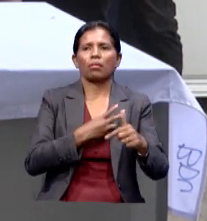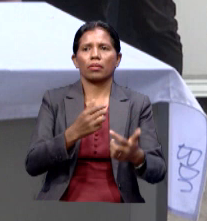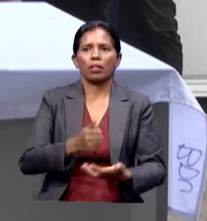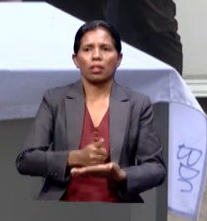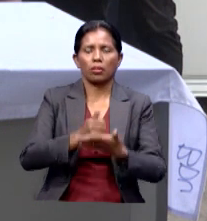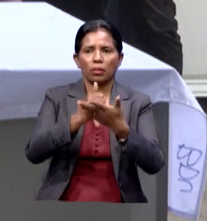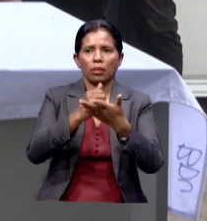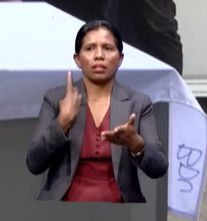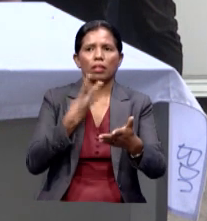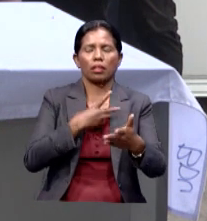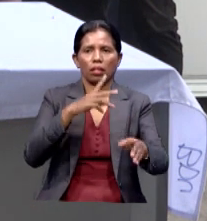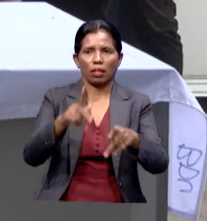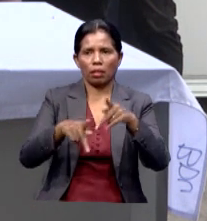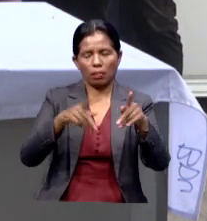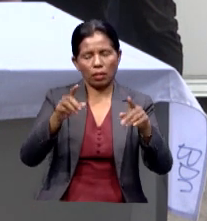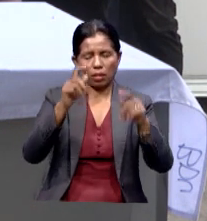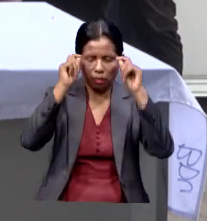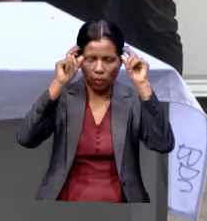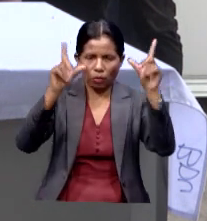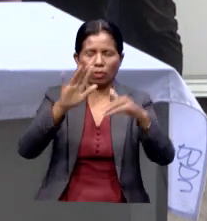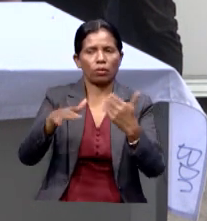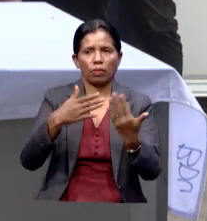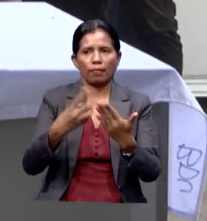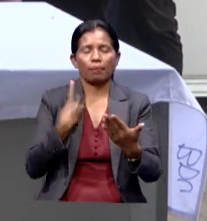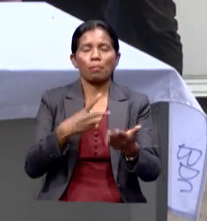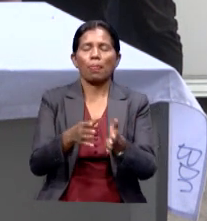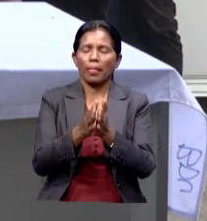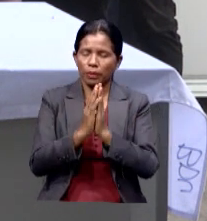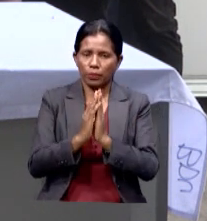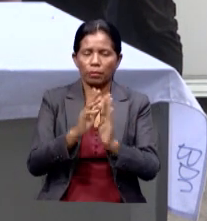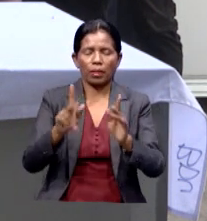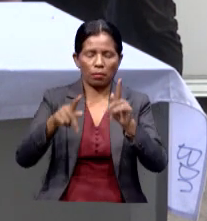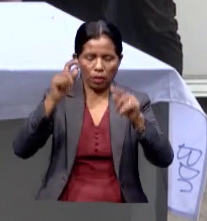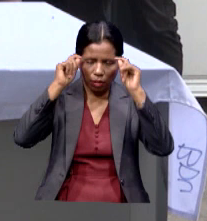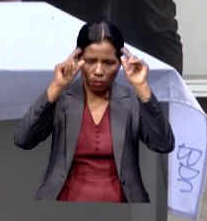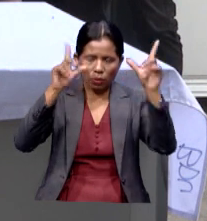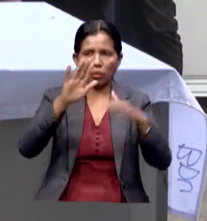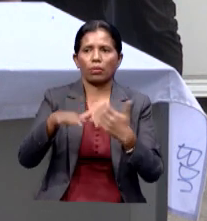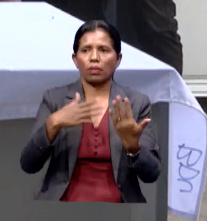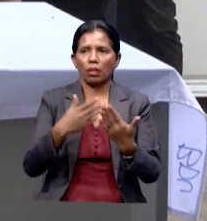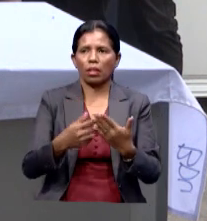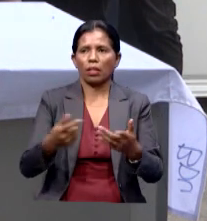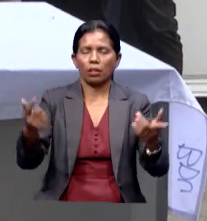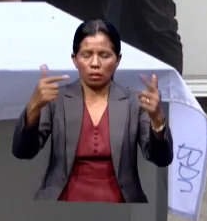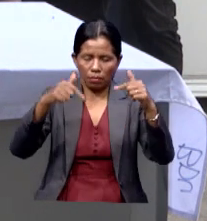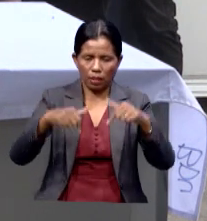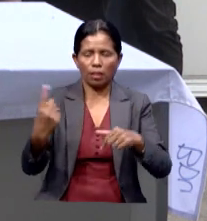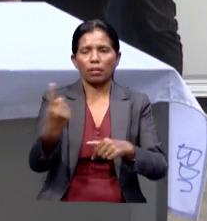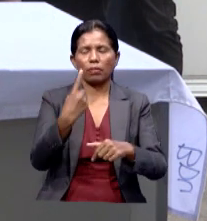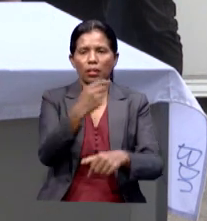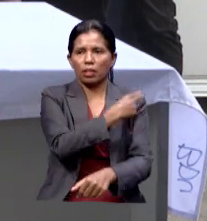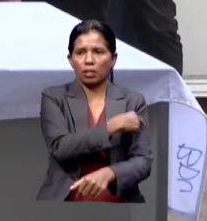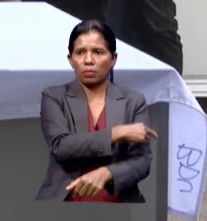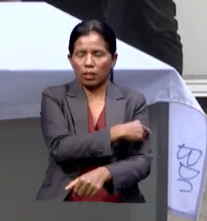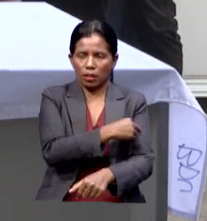maluk Timor Wan kalau kersedet. Kare kami usu napatin ba populasi Timor Laran Tomak, atau main napatin hospital. Ame mak